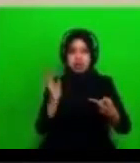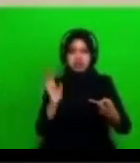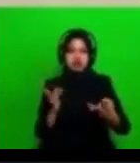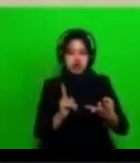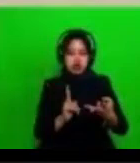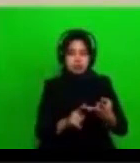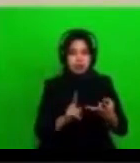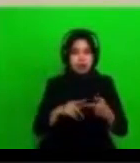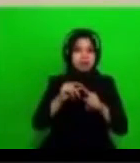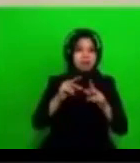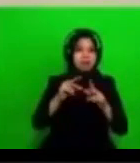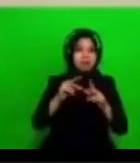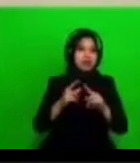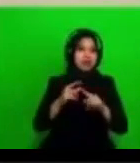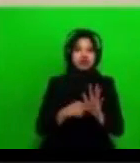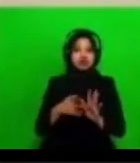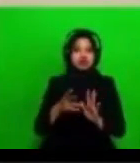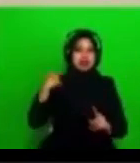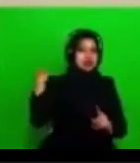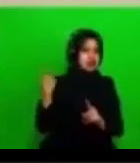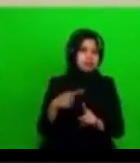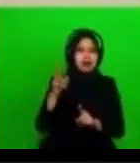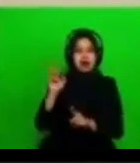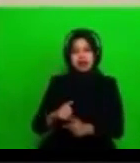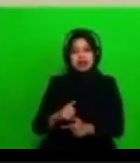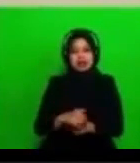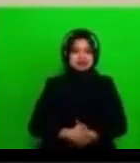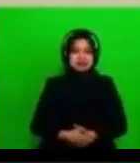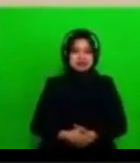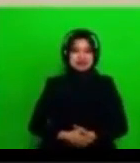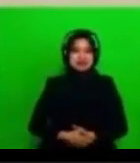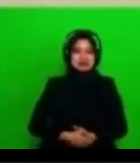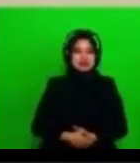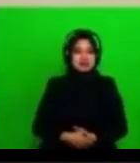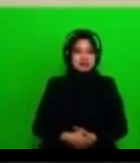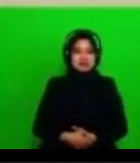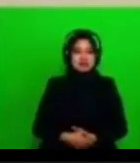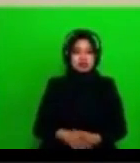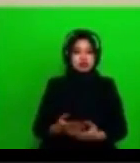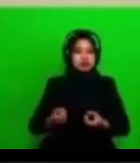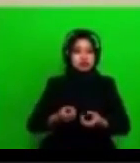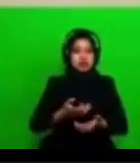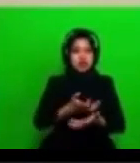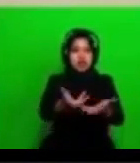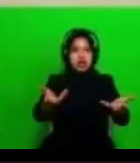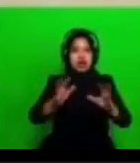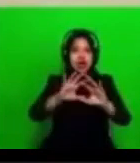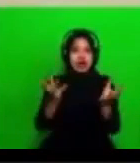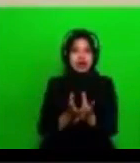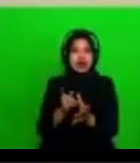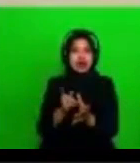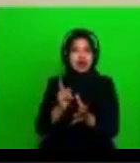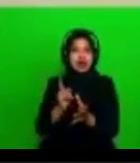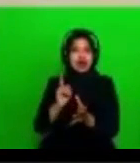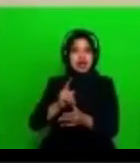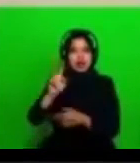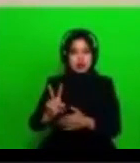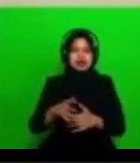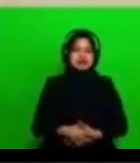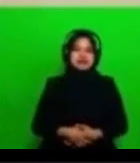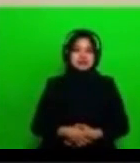juga pantun juga, tapi jangan khawatir. Tambah lagi. Ini kita terus. Betul. Door prize sesi